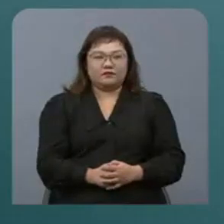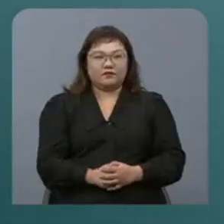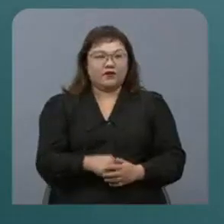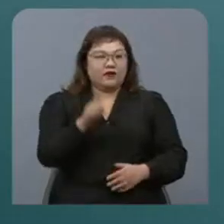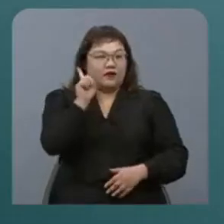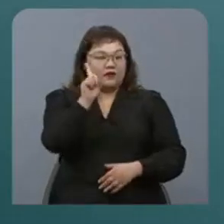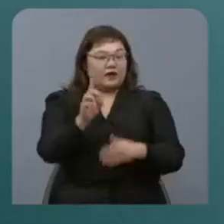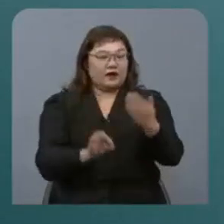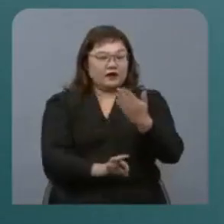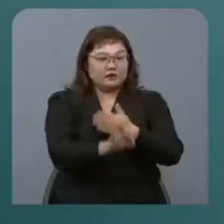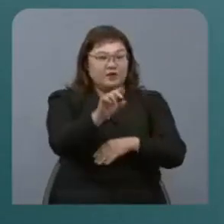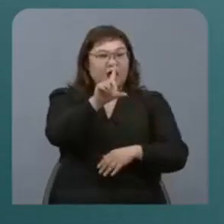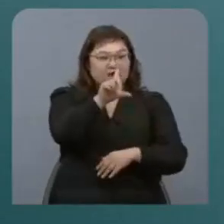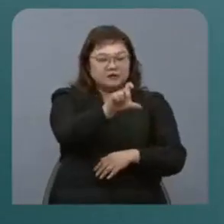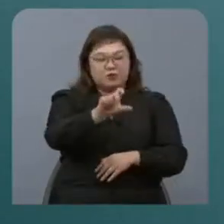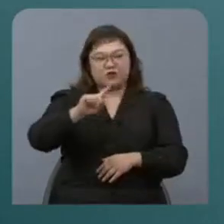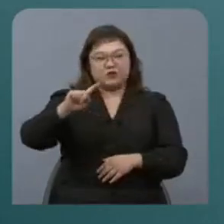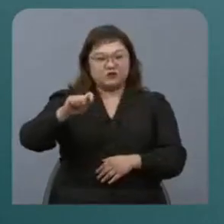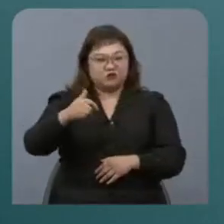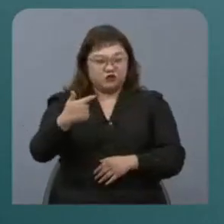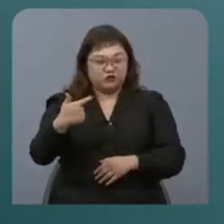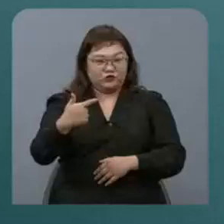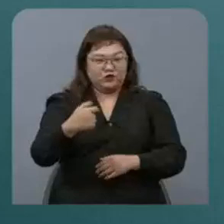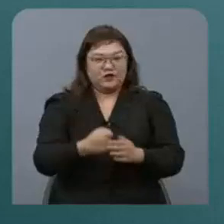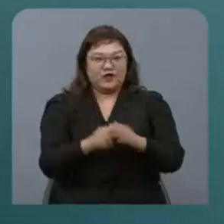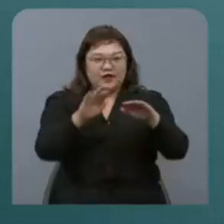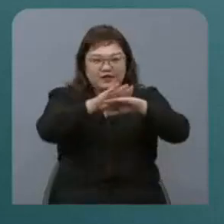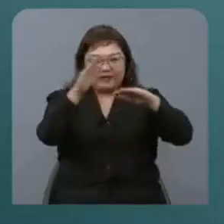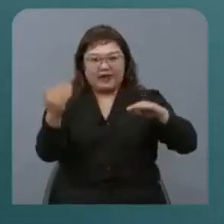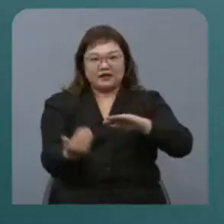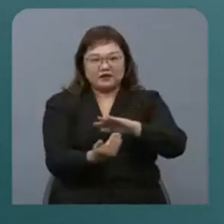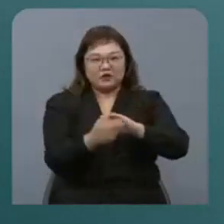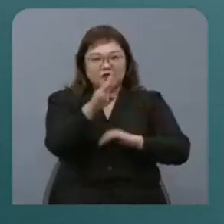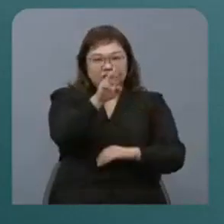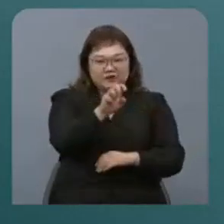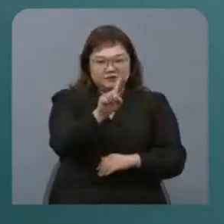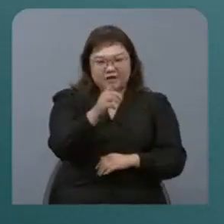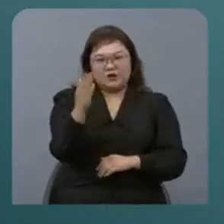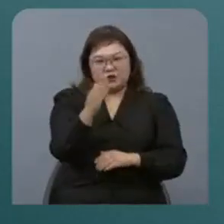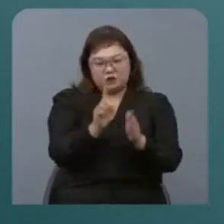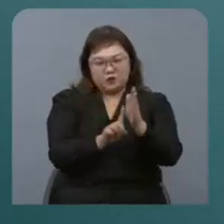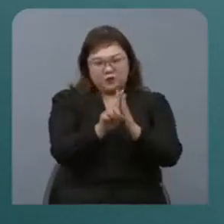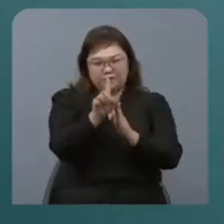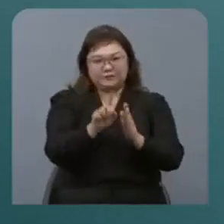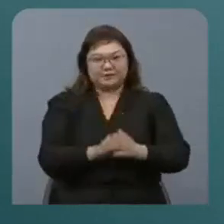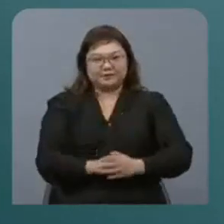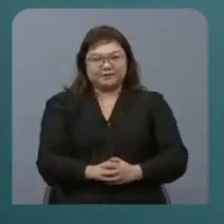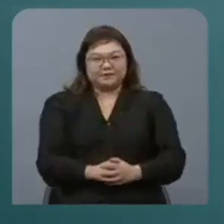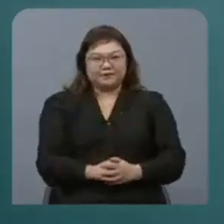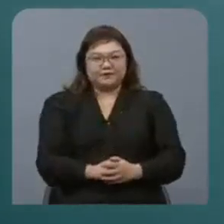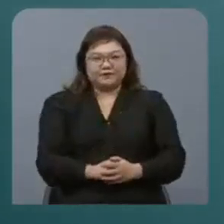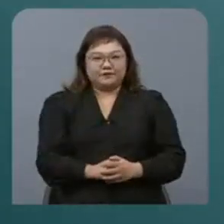내일 아침 기온 15도에서 16도 예상되고요 낮 최고 기온은 21도 안팎까지 오르겠습니다